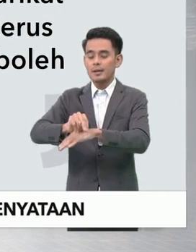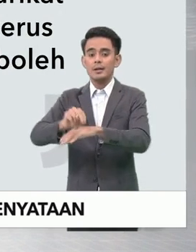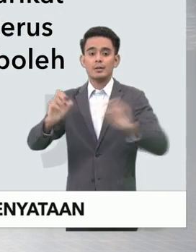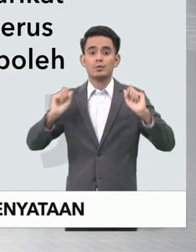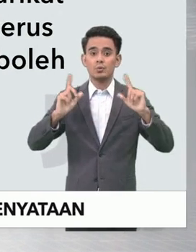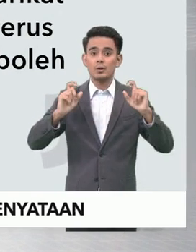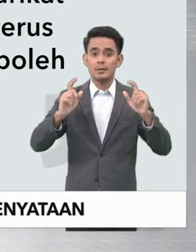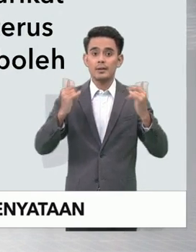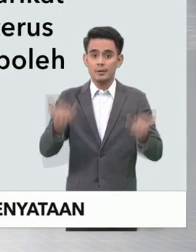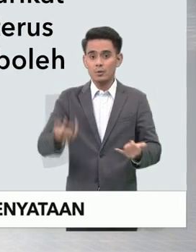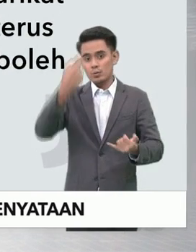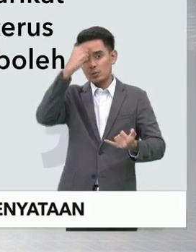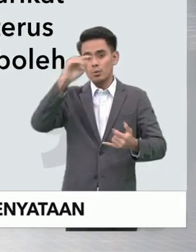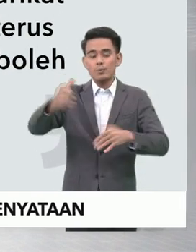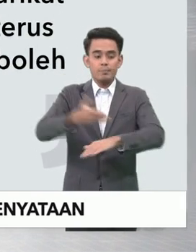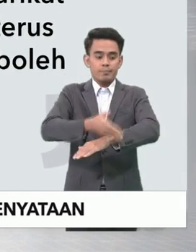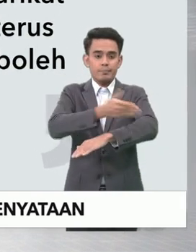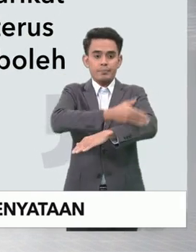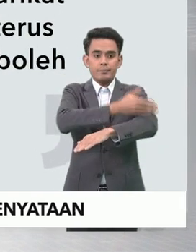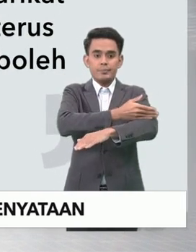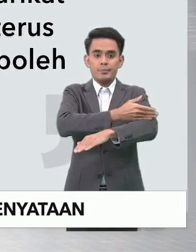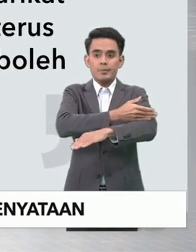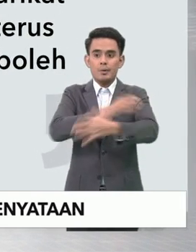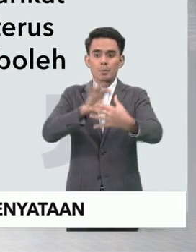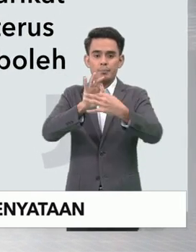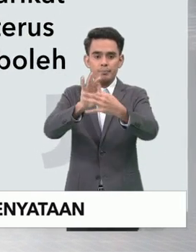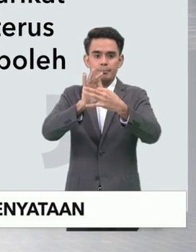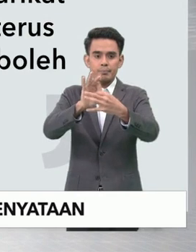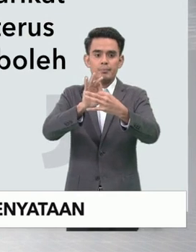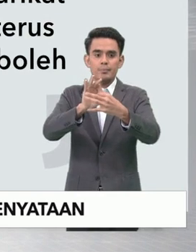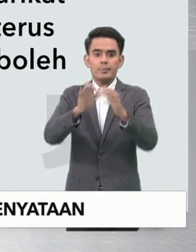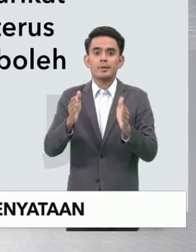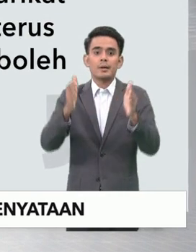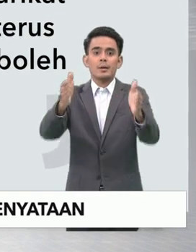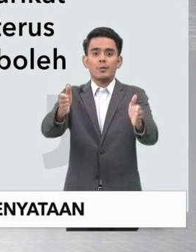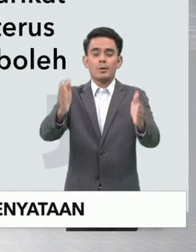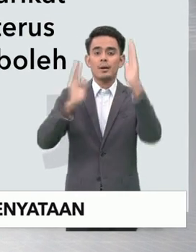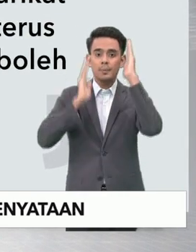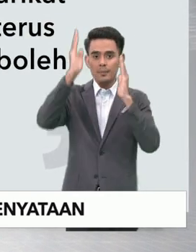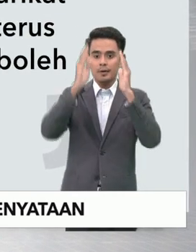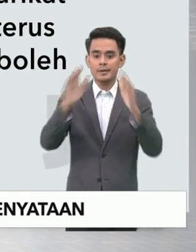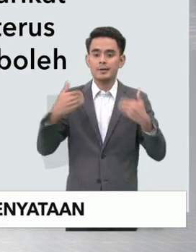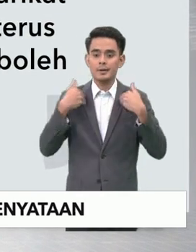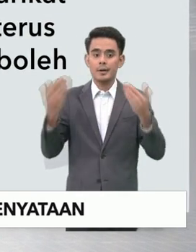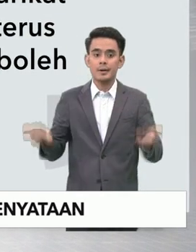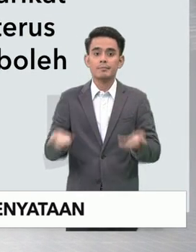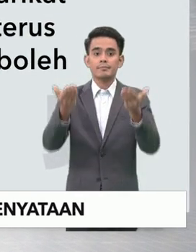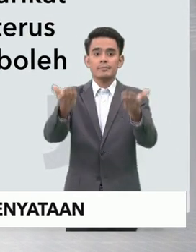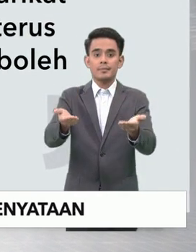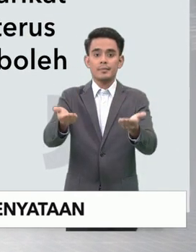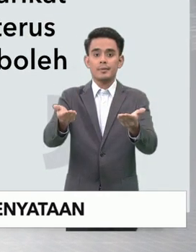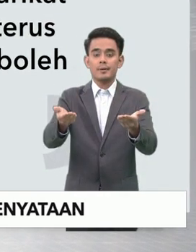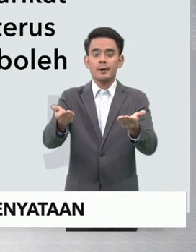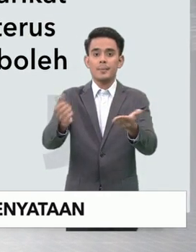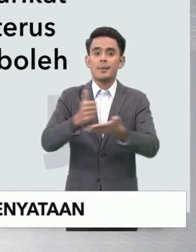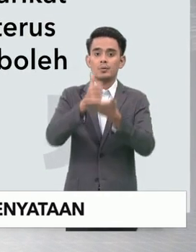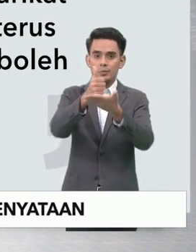ada untuk menambah baik kesaling hubungan, terutamanya di laluan domestik dengan menawarkan insentif dan subsidi.